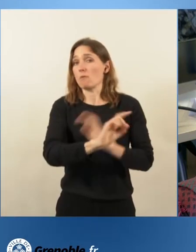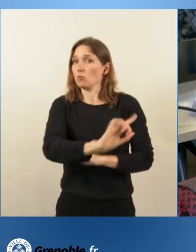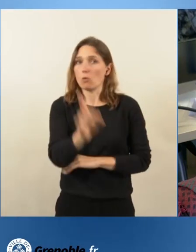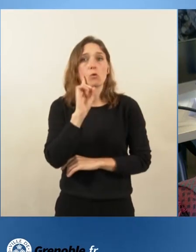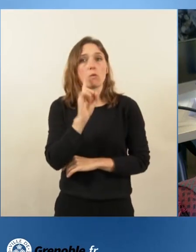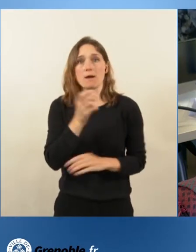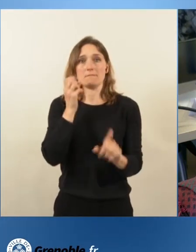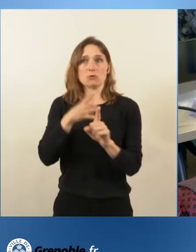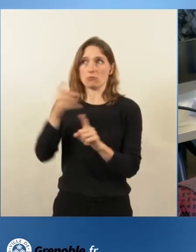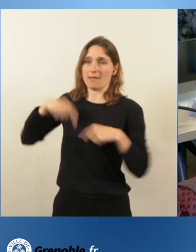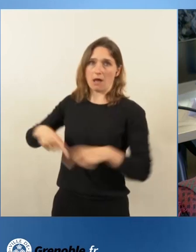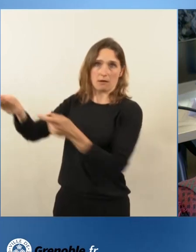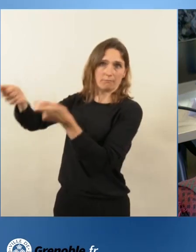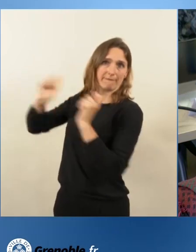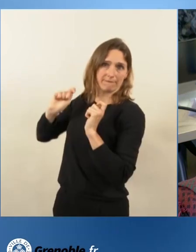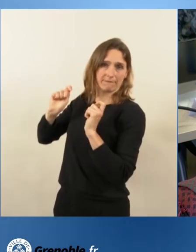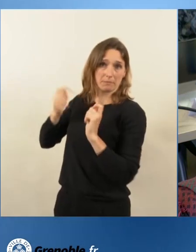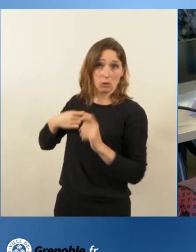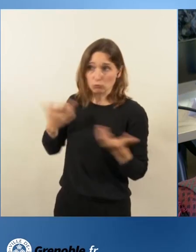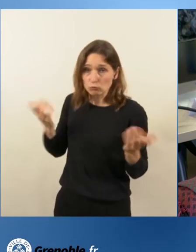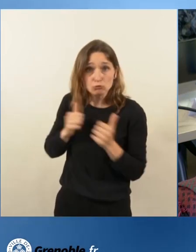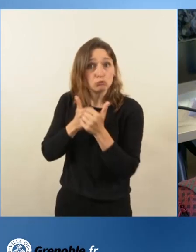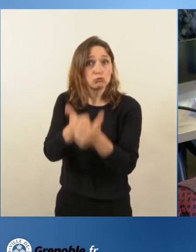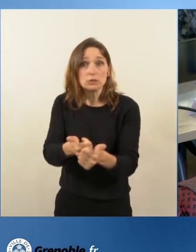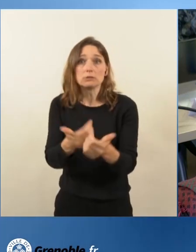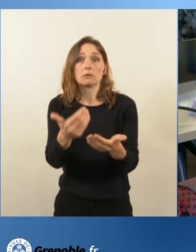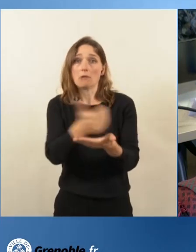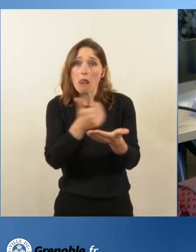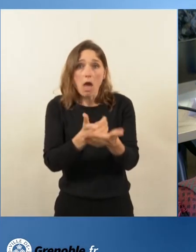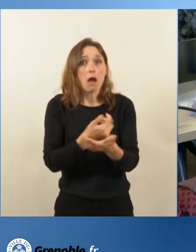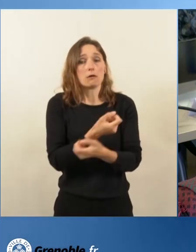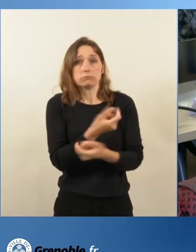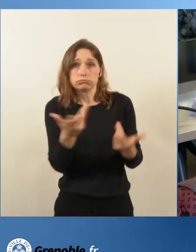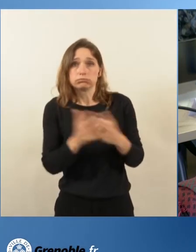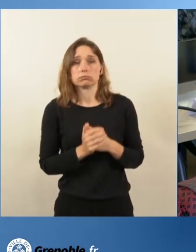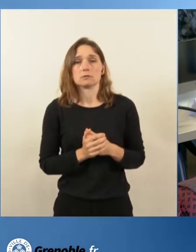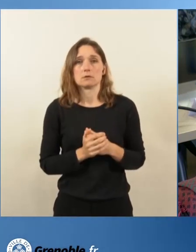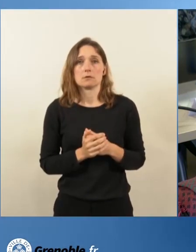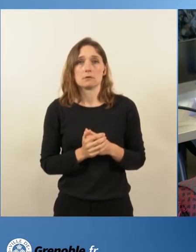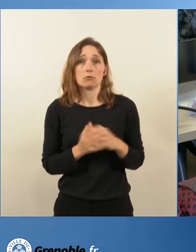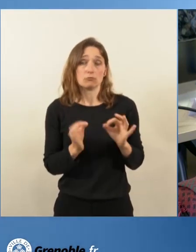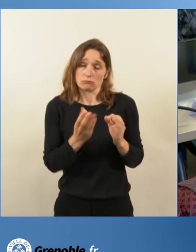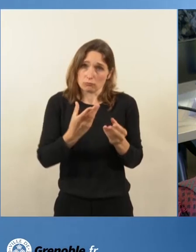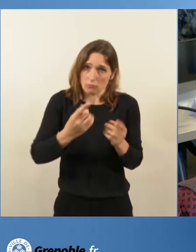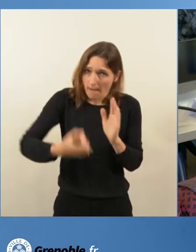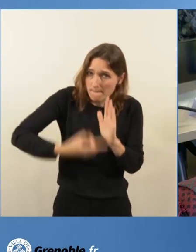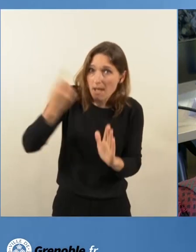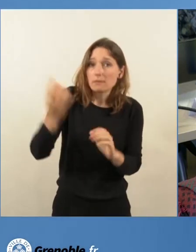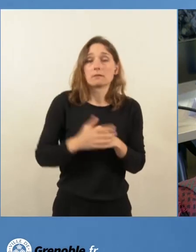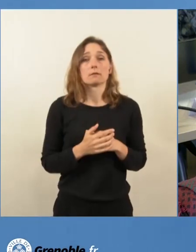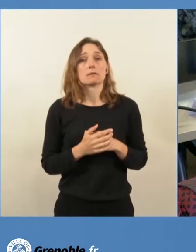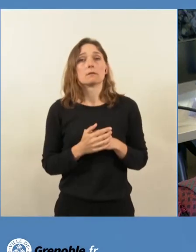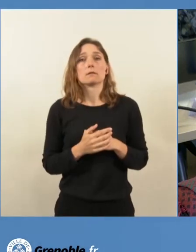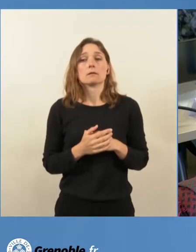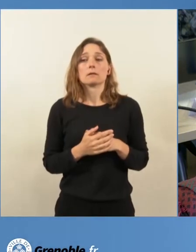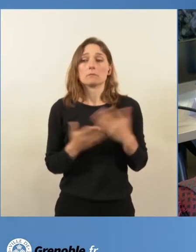nous sont données par l'État mais nous le faisons de façon proportionnelle et encore une fois il n'y a pas de raison autre que une un besoin spécifique